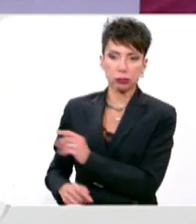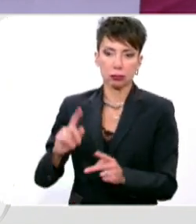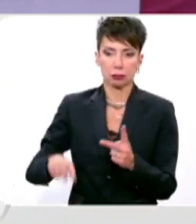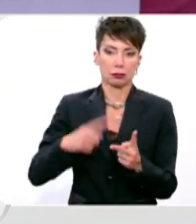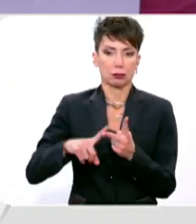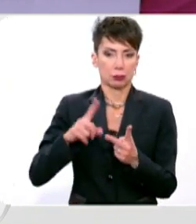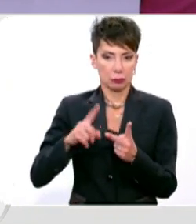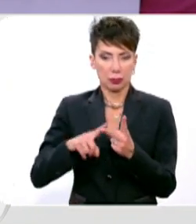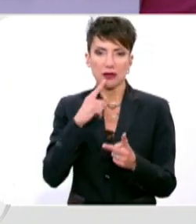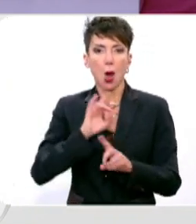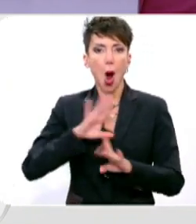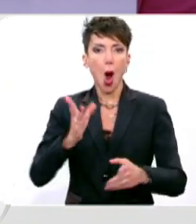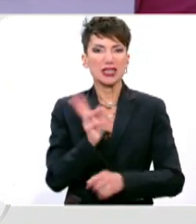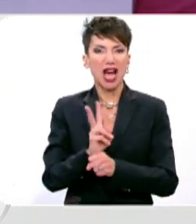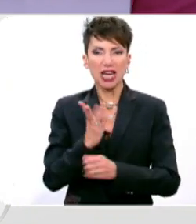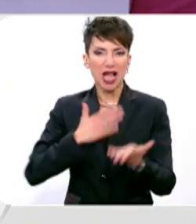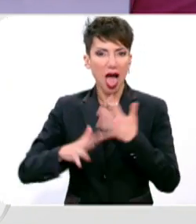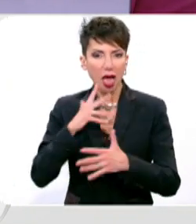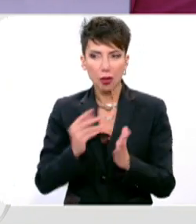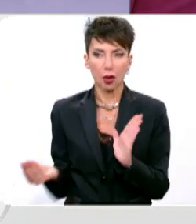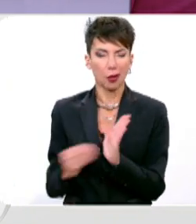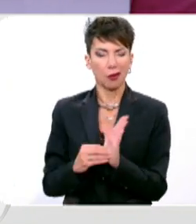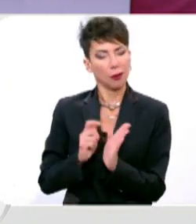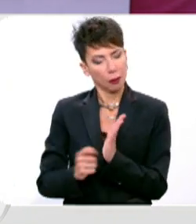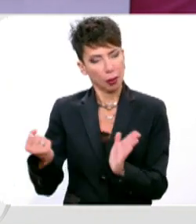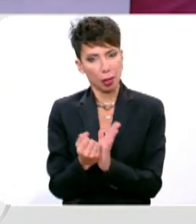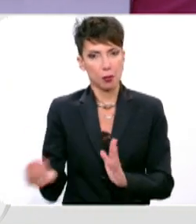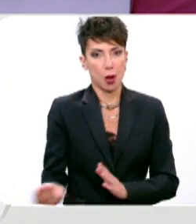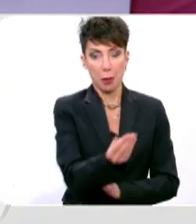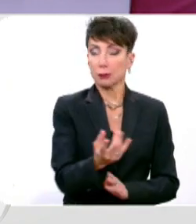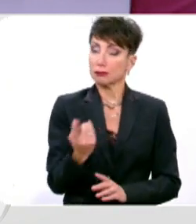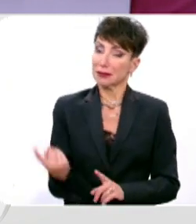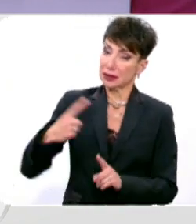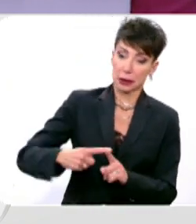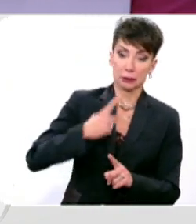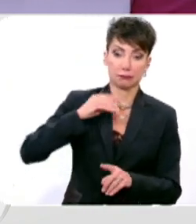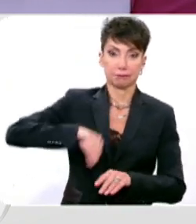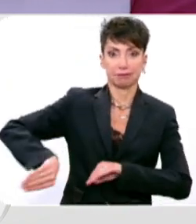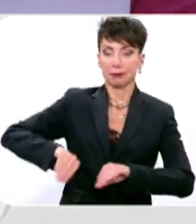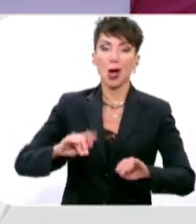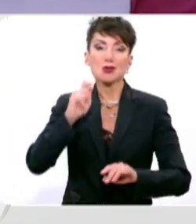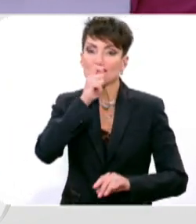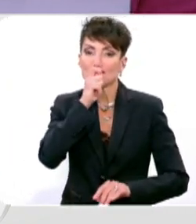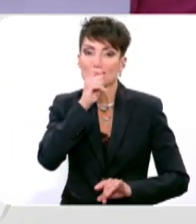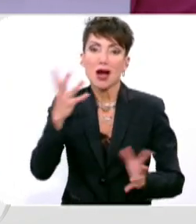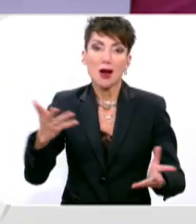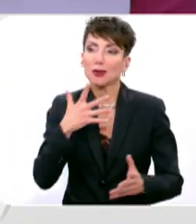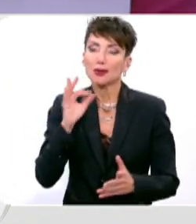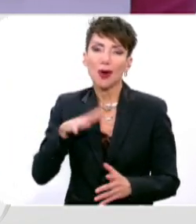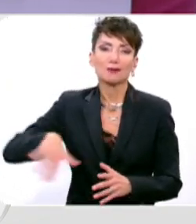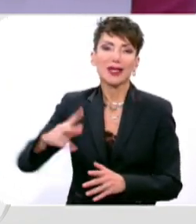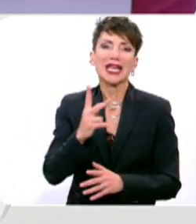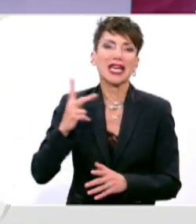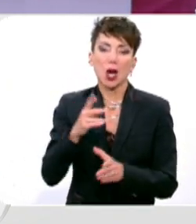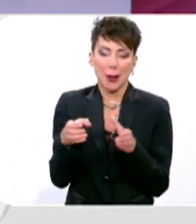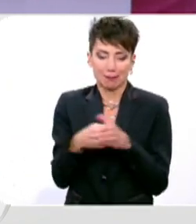απαιτούμενα δικαιολογητικά. Υπήρχαν και αναφορές για χρηματισμό, αλλά όπως ακούσαμε στο ρεπορτάζ, έμεναν ανώνυμες, γιατί στις κλειστές κοινωνίες υπάρχει ο φόβος